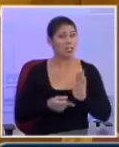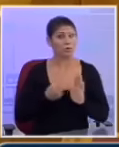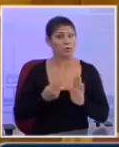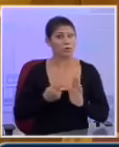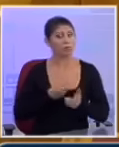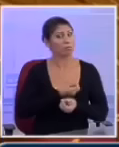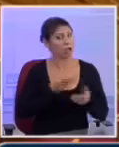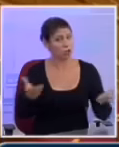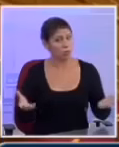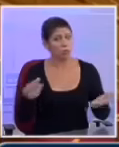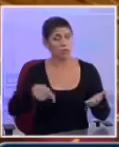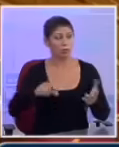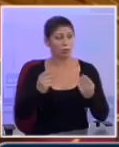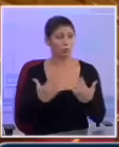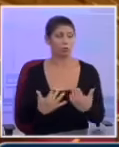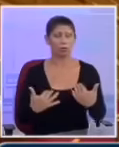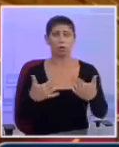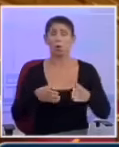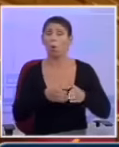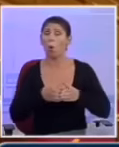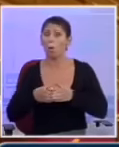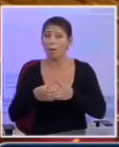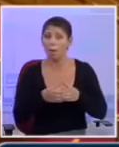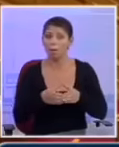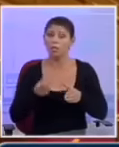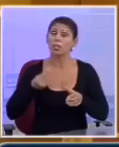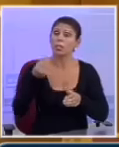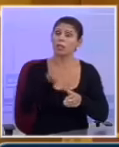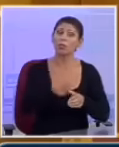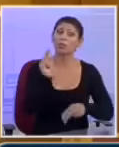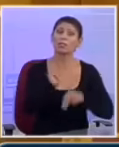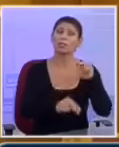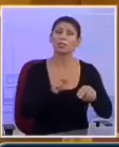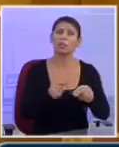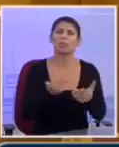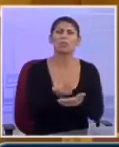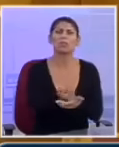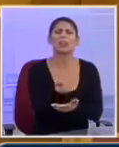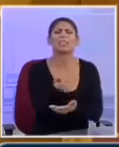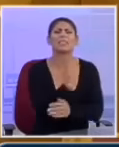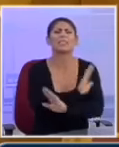το κοινοβούλιο κόμμα να δώσει ψήφο χωρίς να ζητάει το παραμικρό.